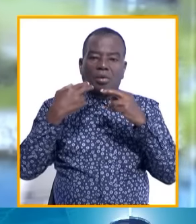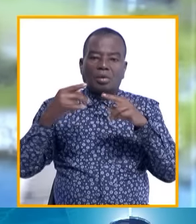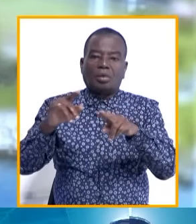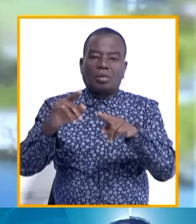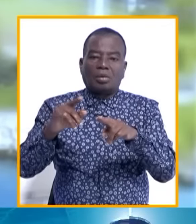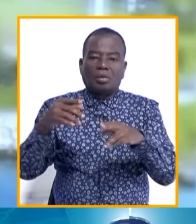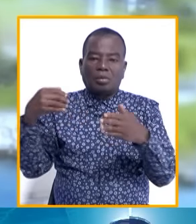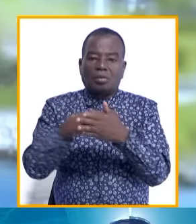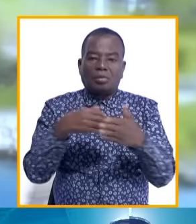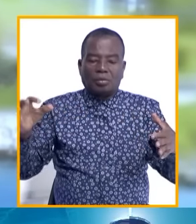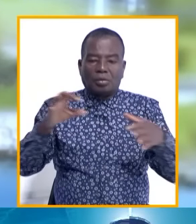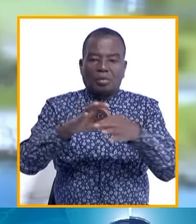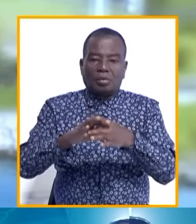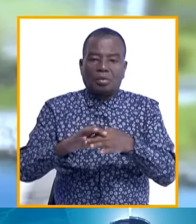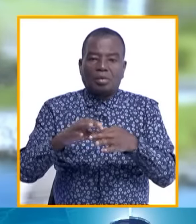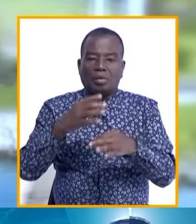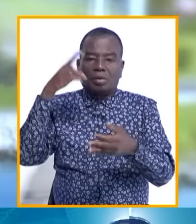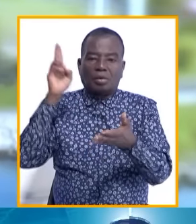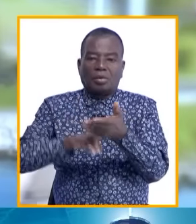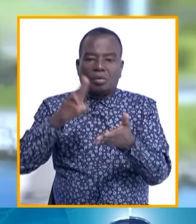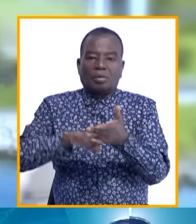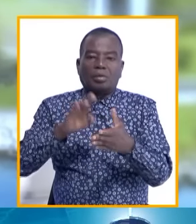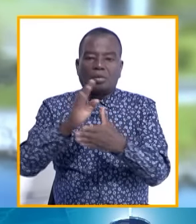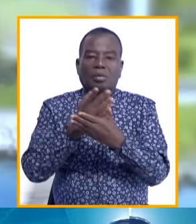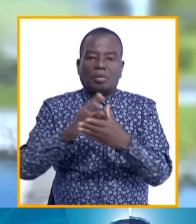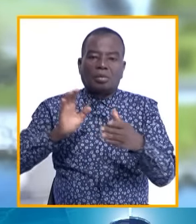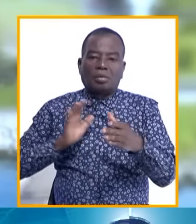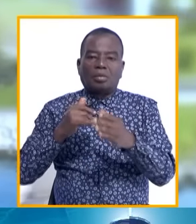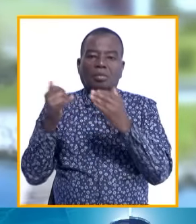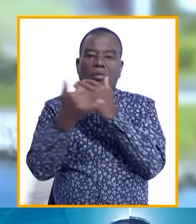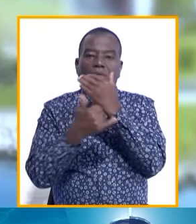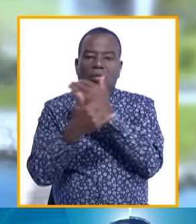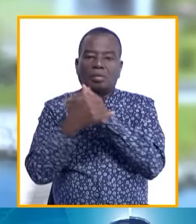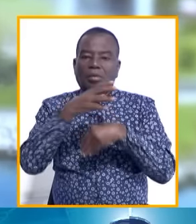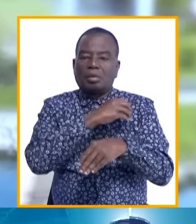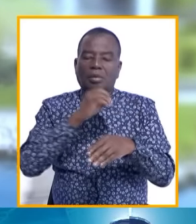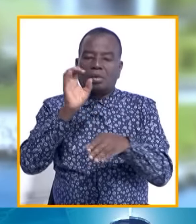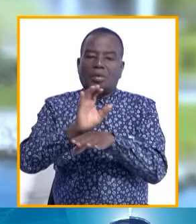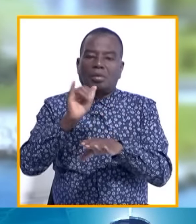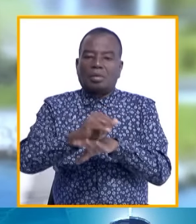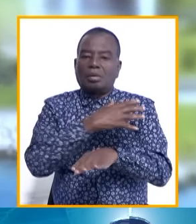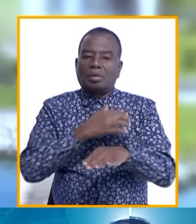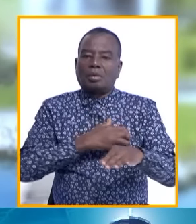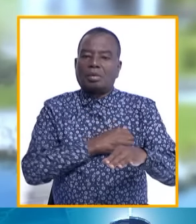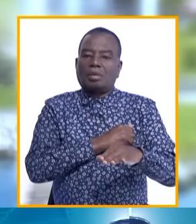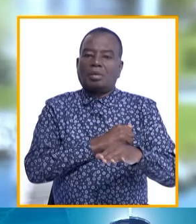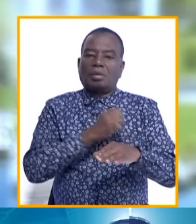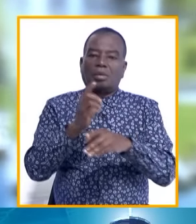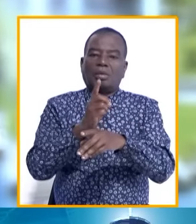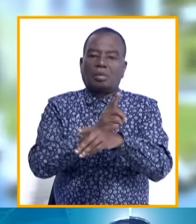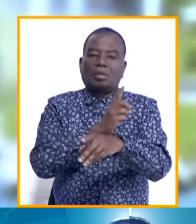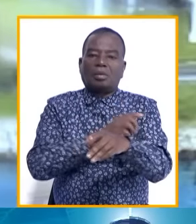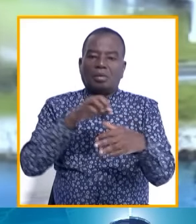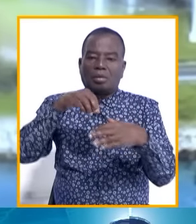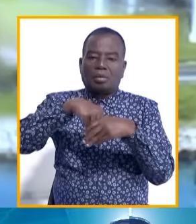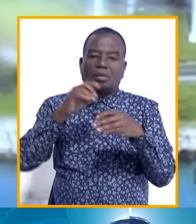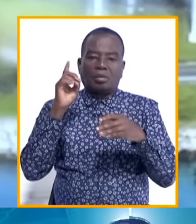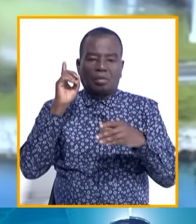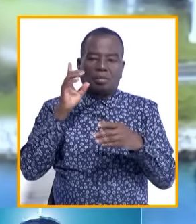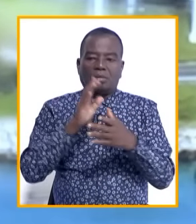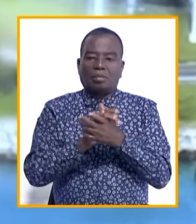coopération commerciale a aussi été signé entre notre pays et la Côte d'Ivoire et le Canada. Le développement dans ce contrat rendu chez